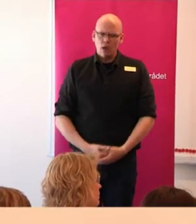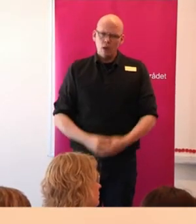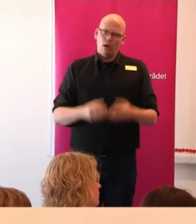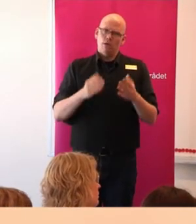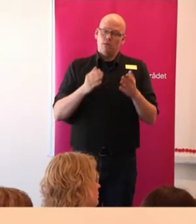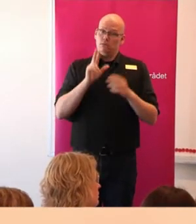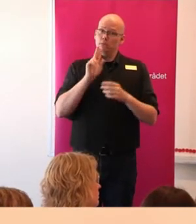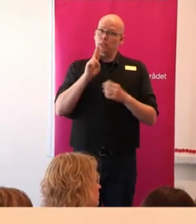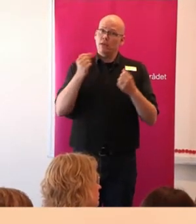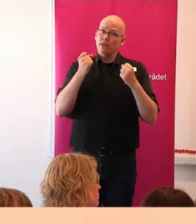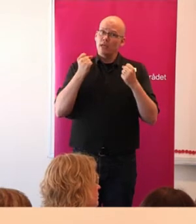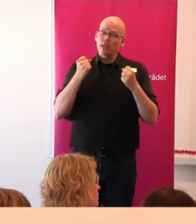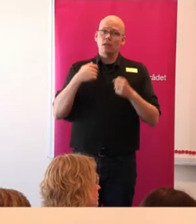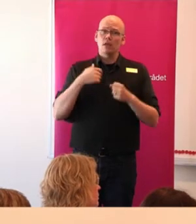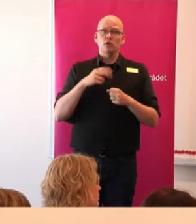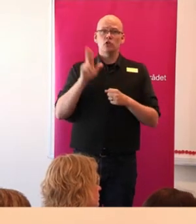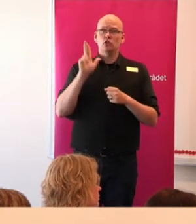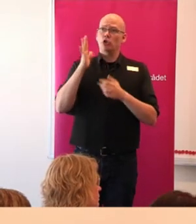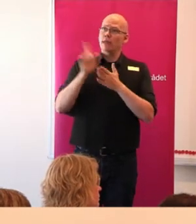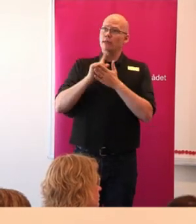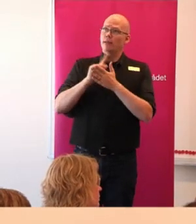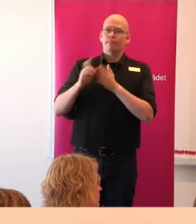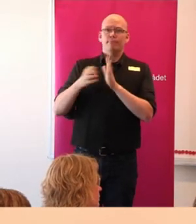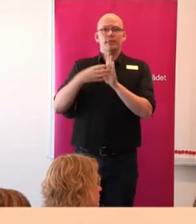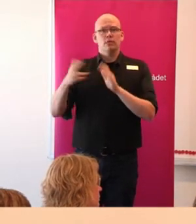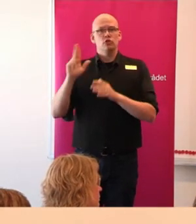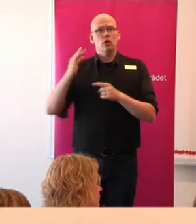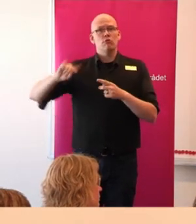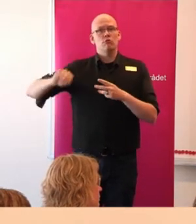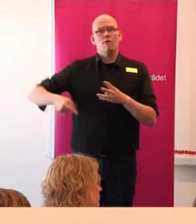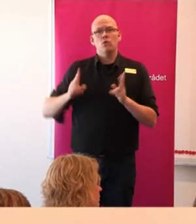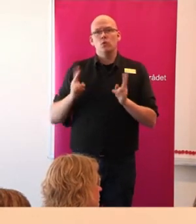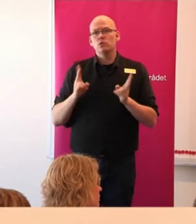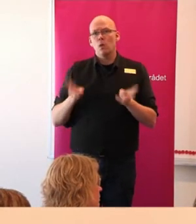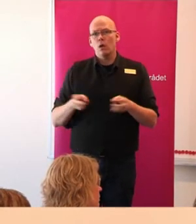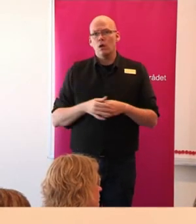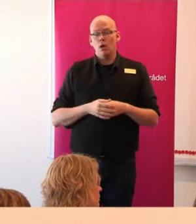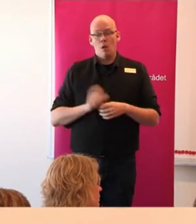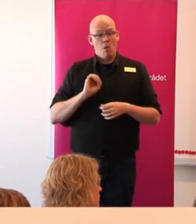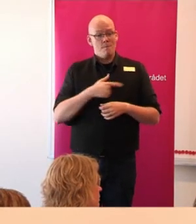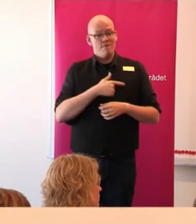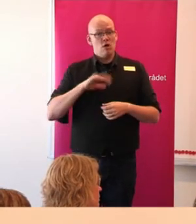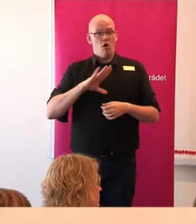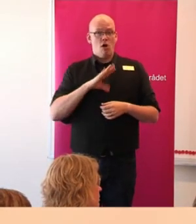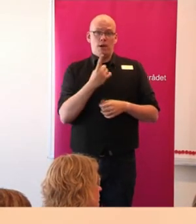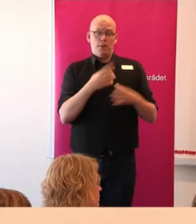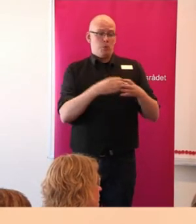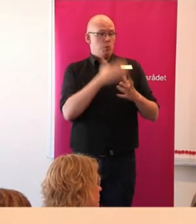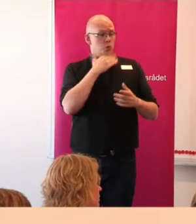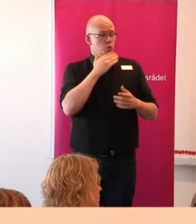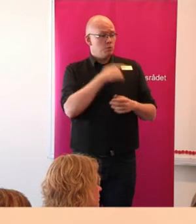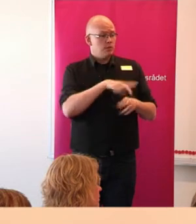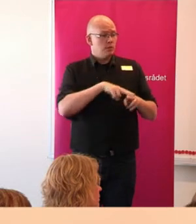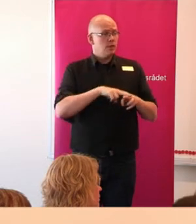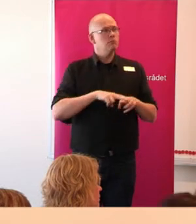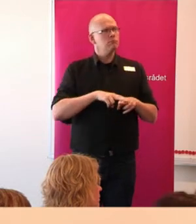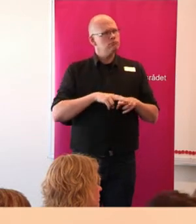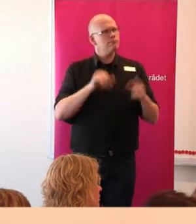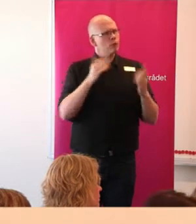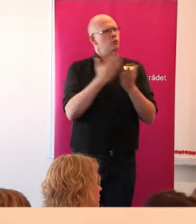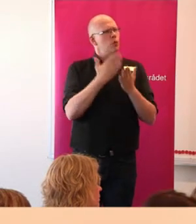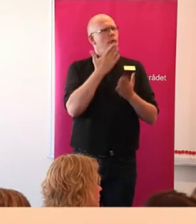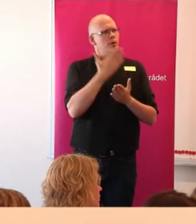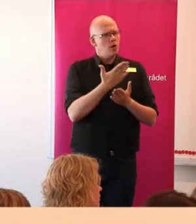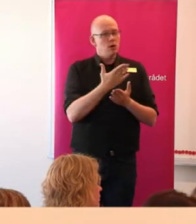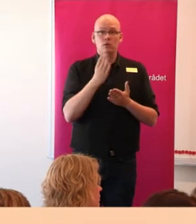Och det där är jätteviktigt, för alltså, nya tider ställer nya krav. Har vi nu ett gäng ungdomar som tycker att det här med folkhögskola är bra, då måste vi